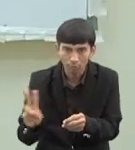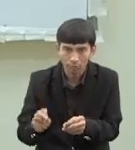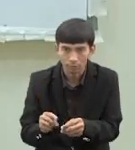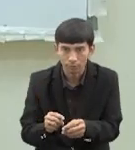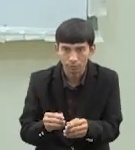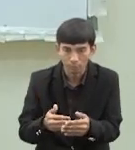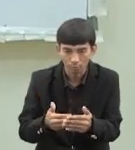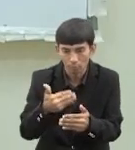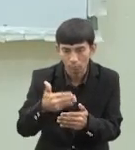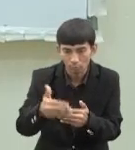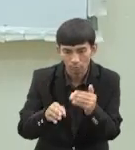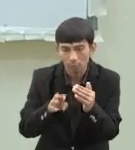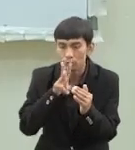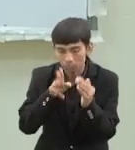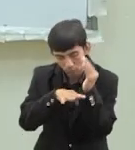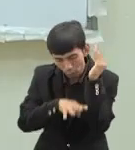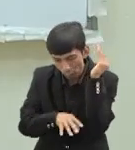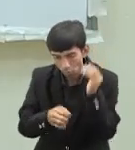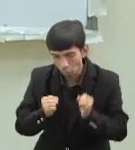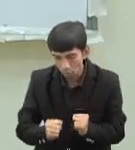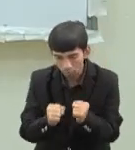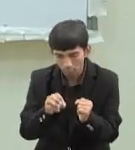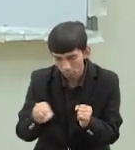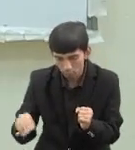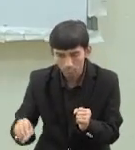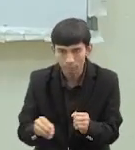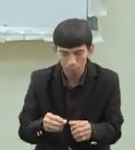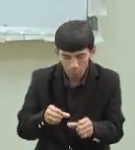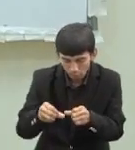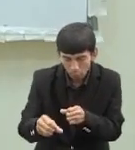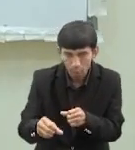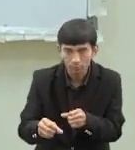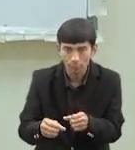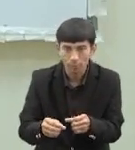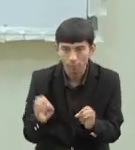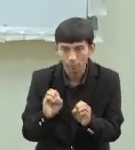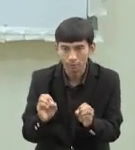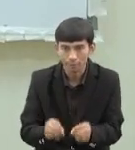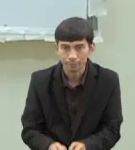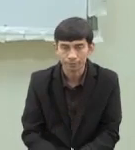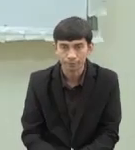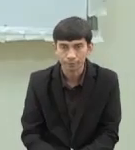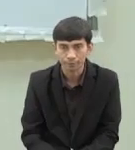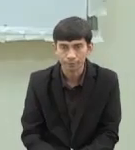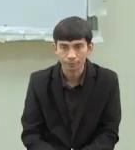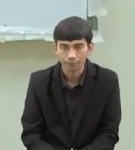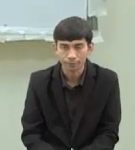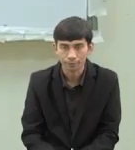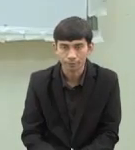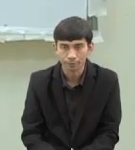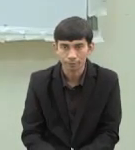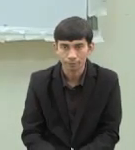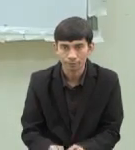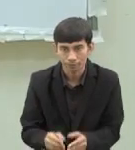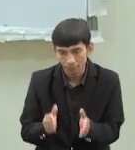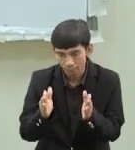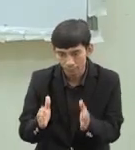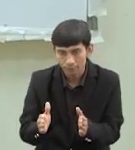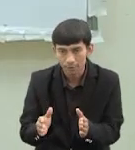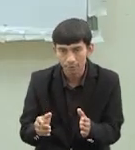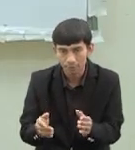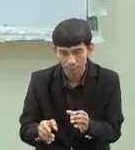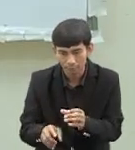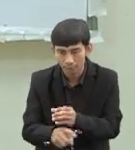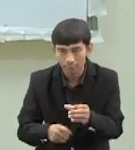rõ khóm khá mây khá miết. Đâm đốt to tiết mình cần tài. Ai cả sĩ có nực bụng riêp.